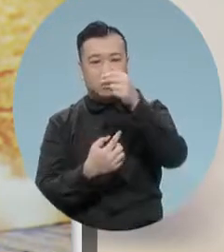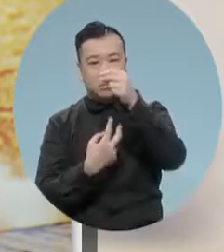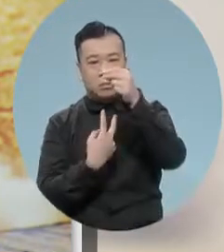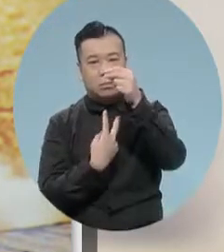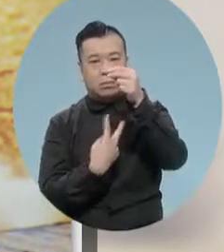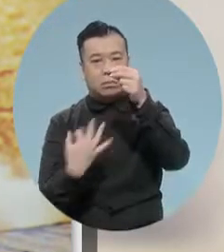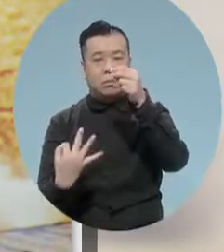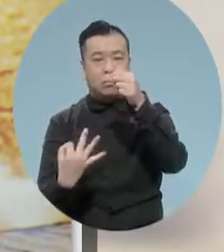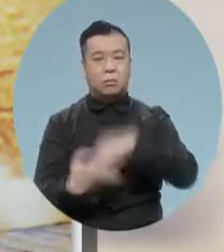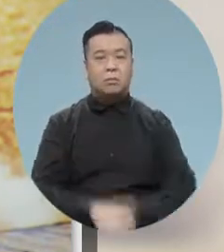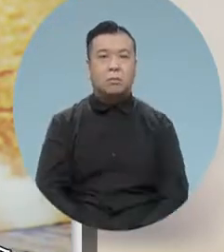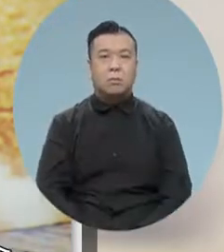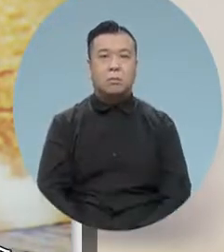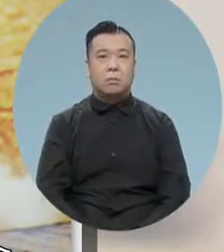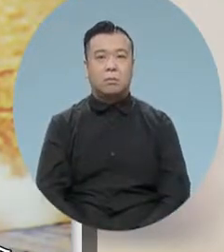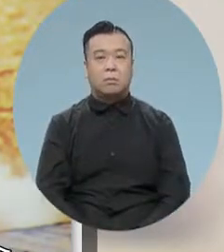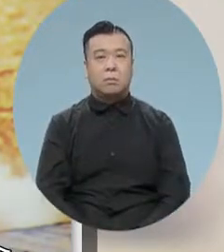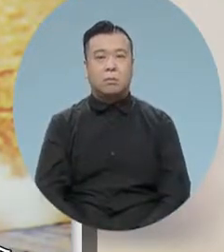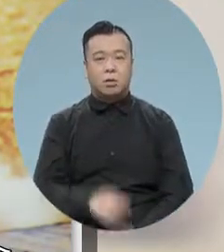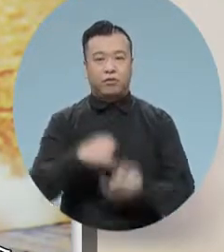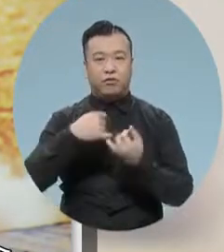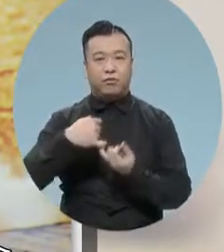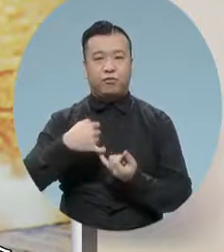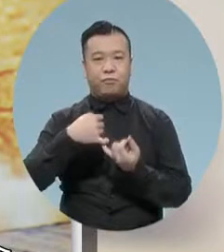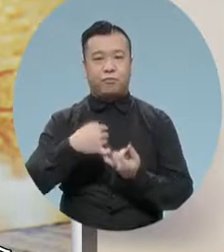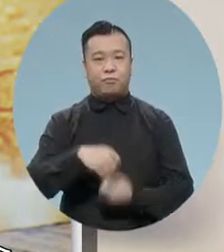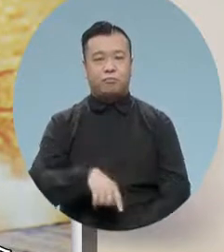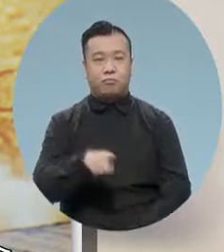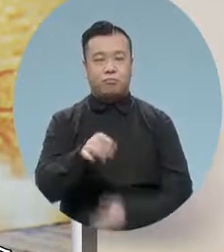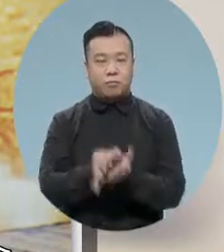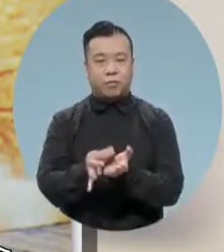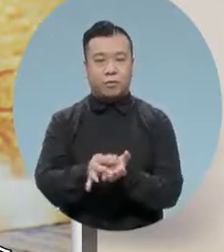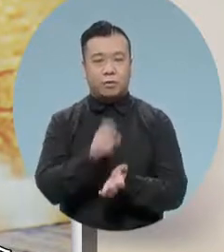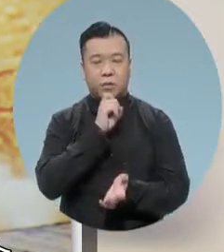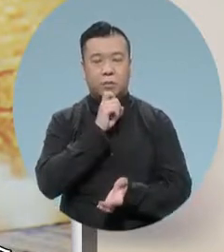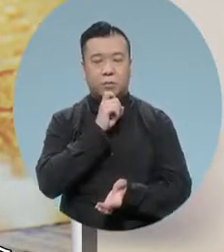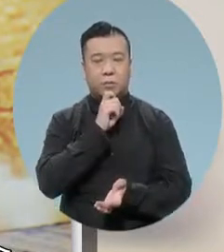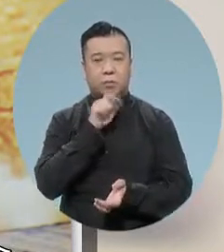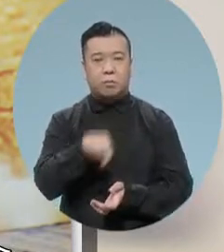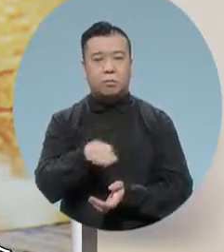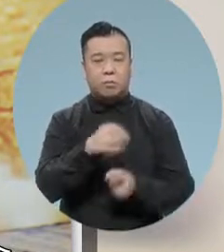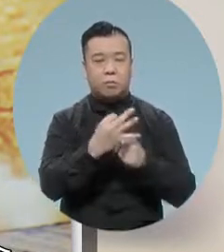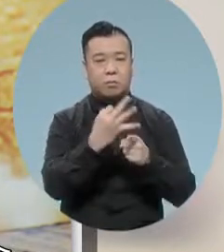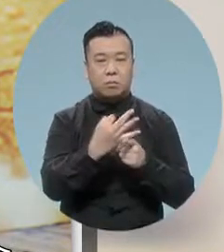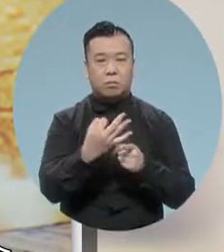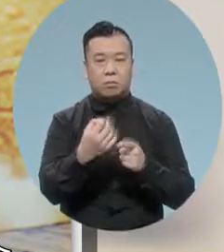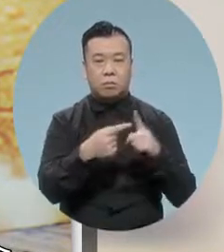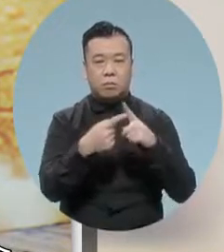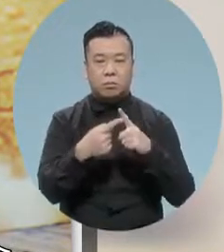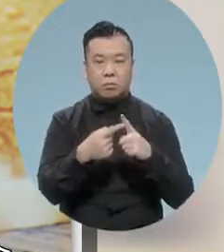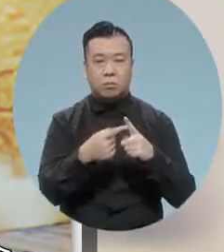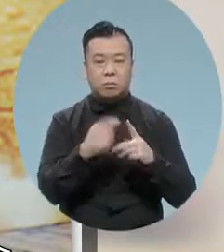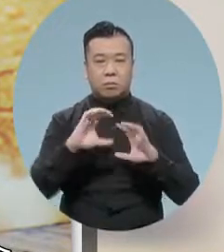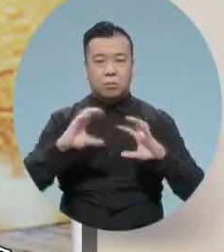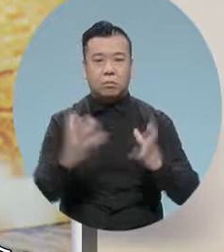7月23日，在上海一个地方就开始了13个人的